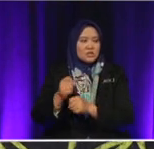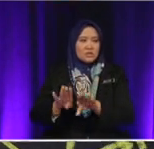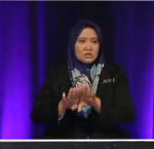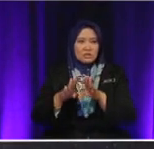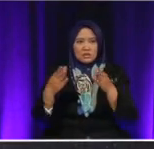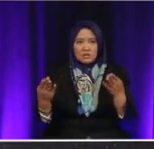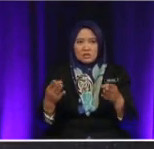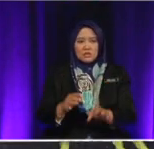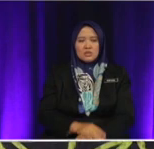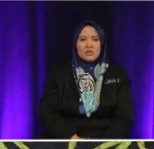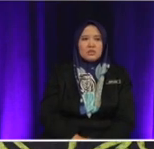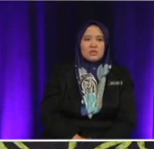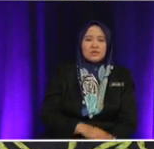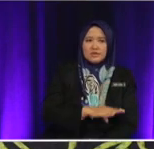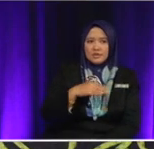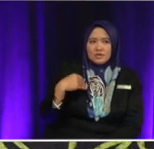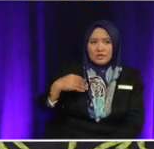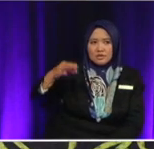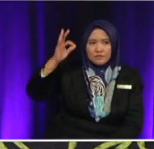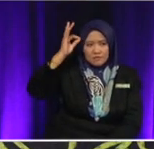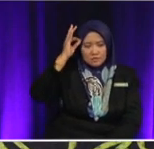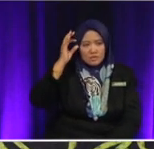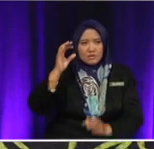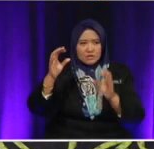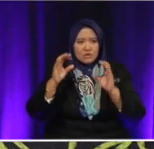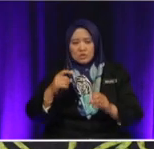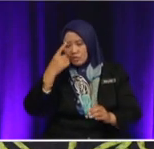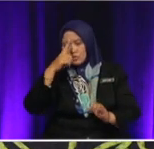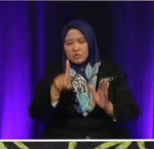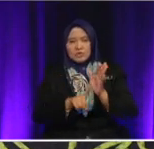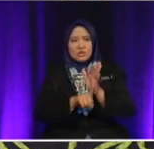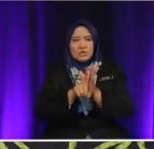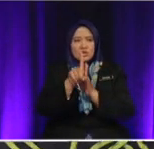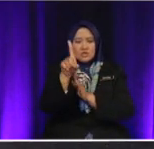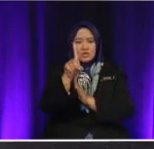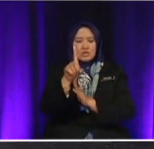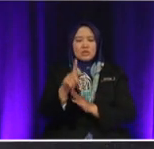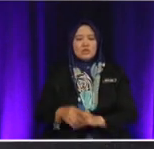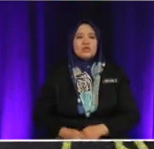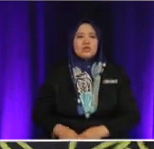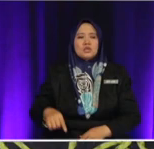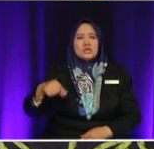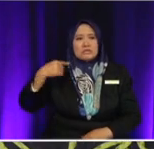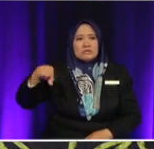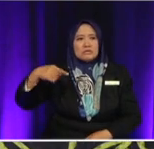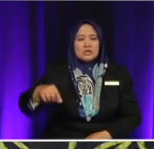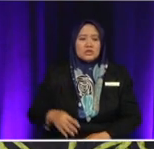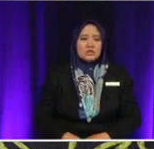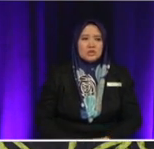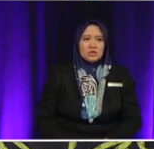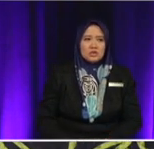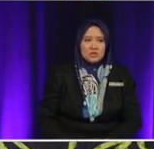Fikir cara menyelesaikan untuk meningkatkan kualiti jualan dan keuntungan. Akhir sekali, menguruskan masa dengan